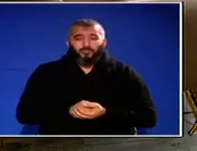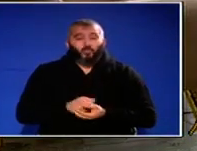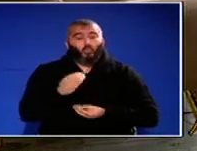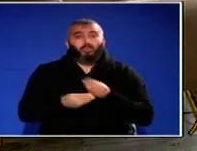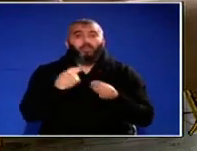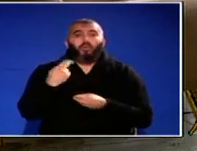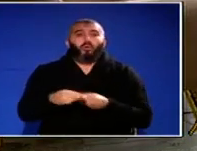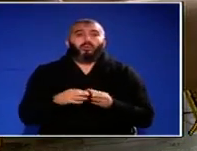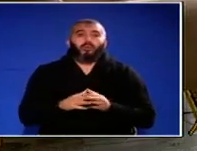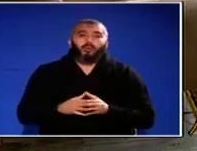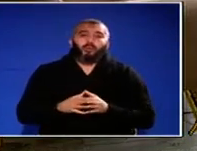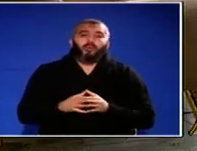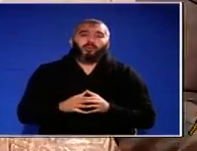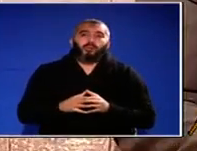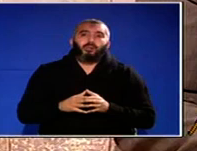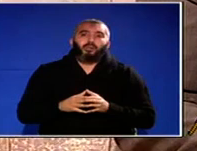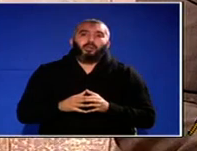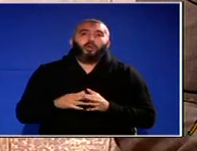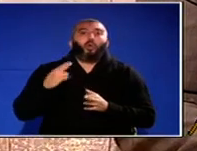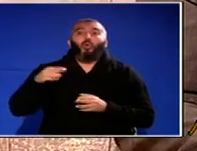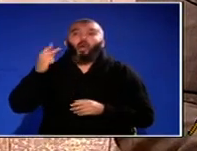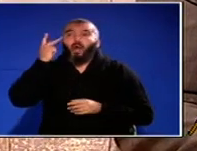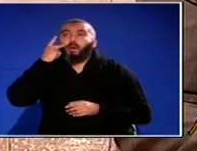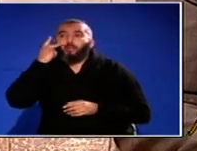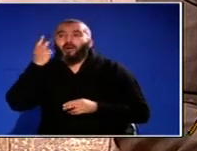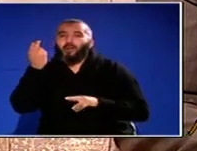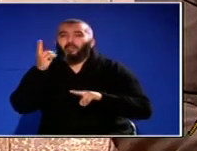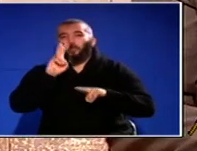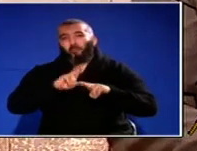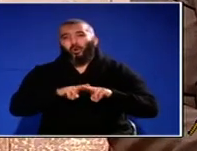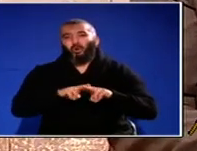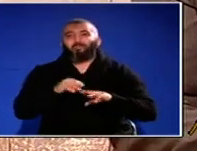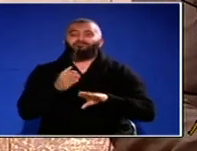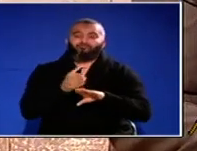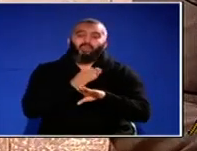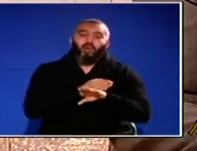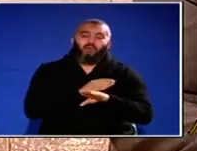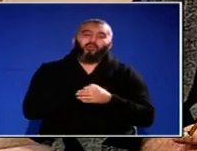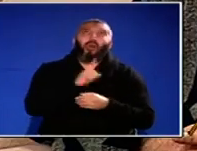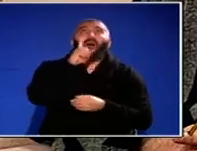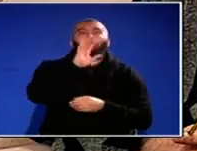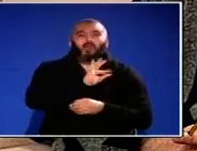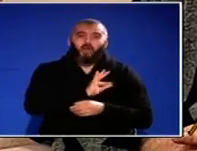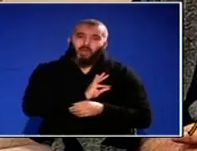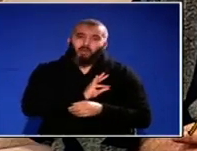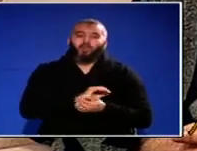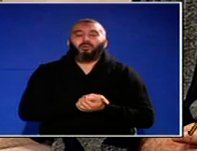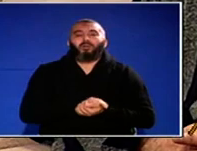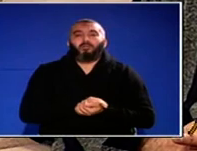بابه كاين ابنها لا متوفي، لا بابه متوفي قبل كلش. يا الله يرحمه ويسعده، متوفي قبل،